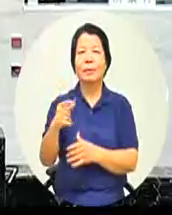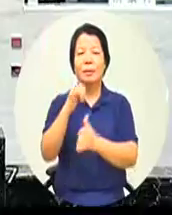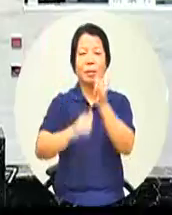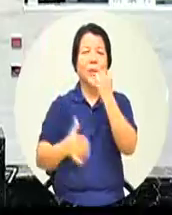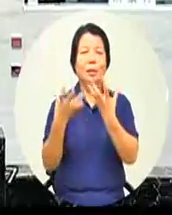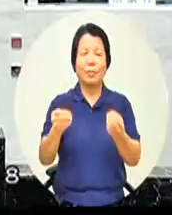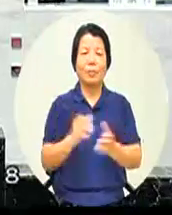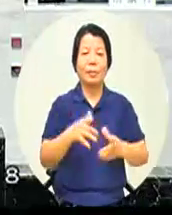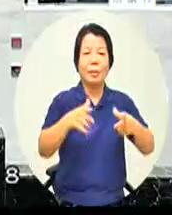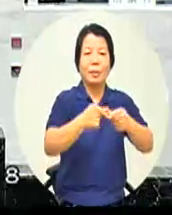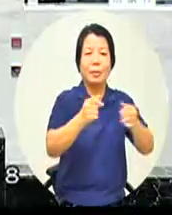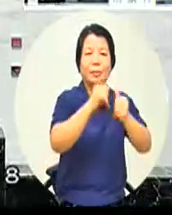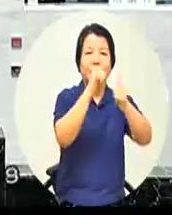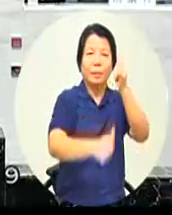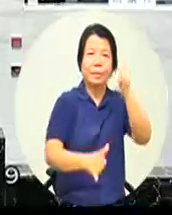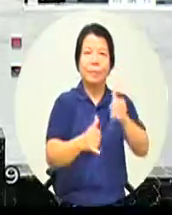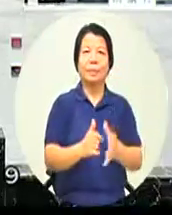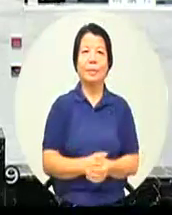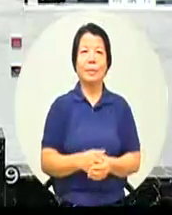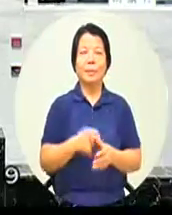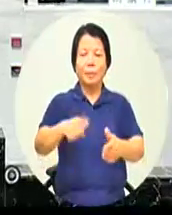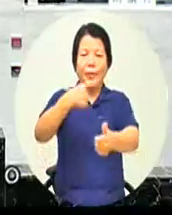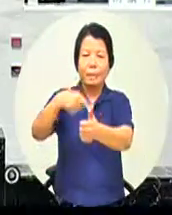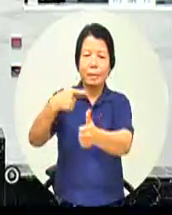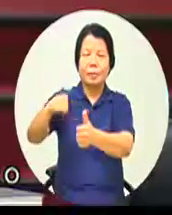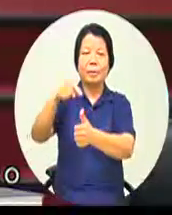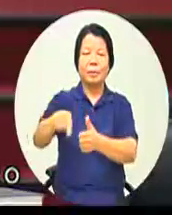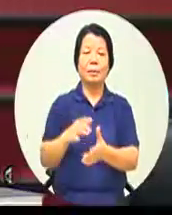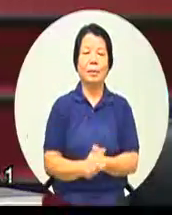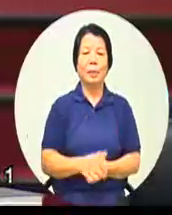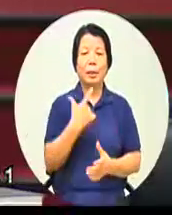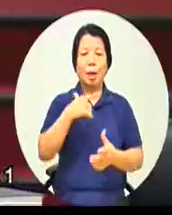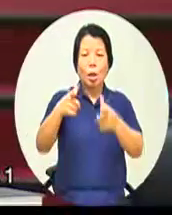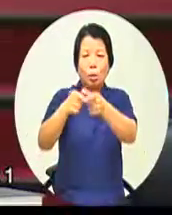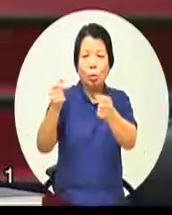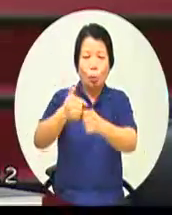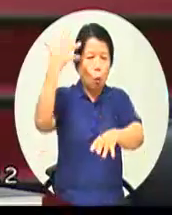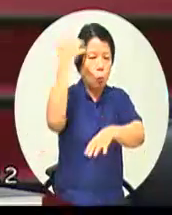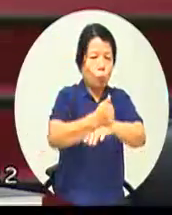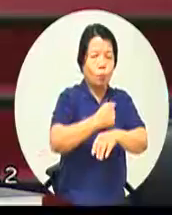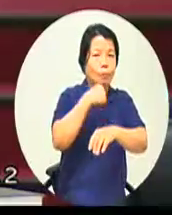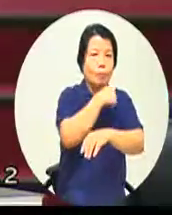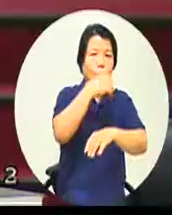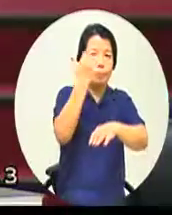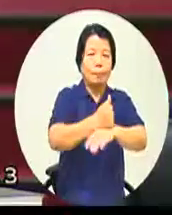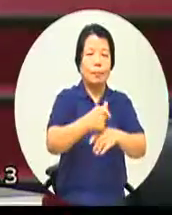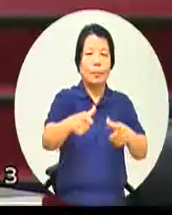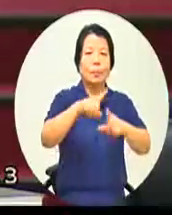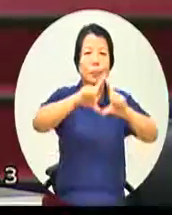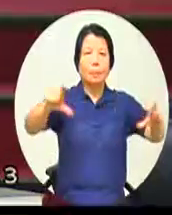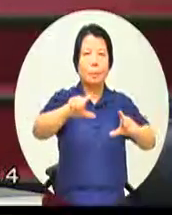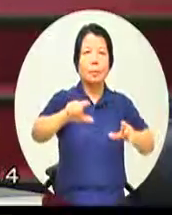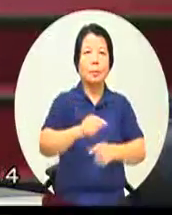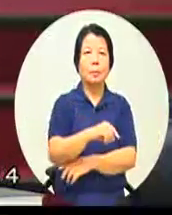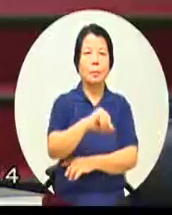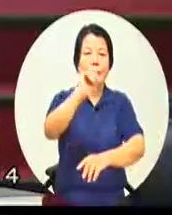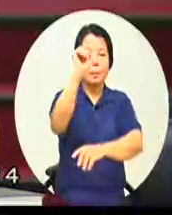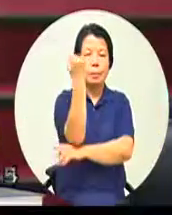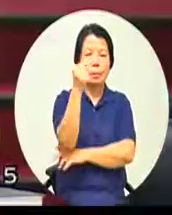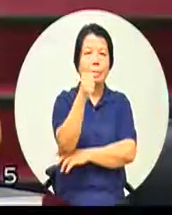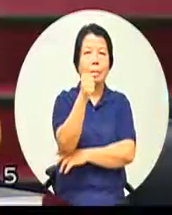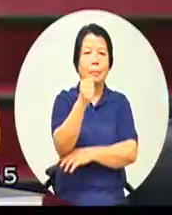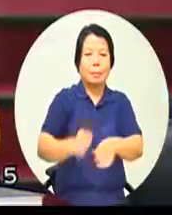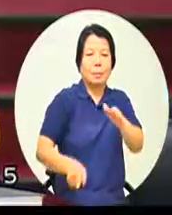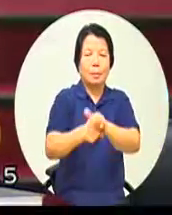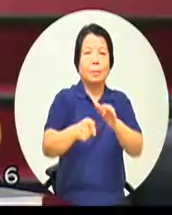时代，啊，咱的中华民国 来，要 侵占台湾，日本的历史，三代抗日的领袖，啊，你